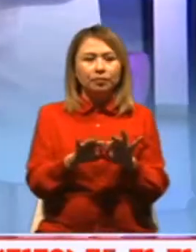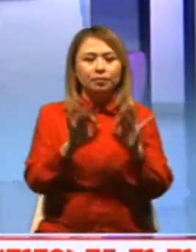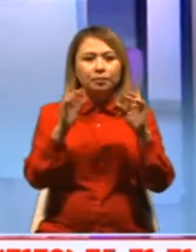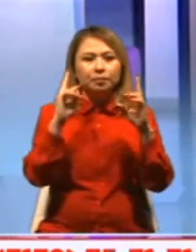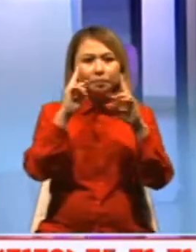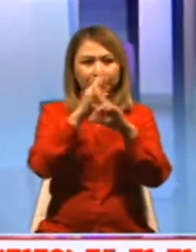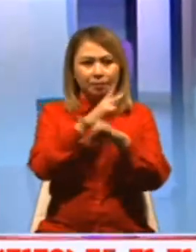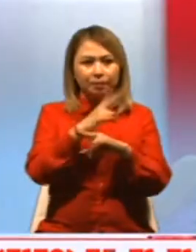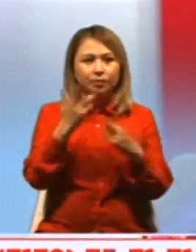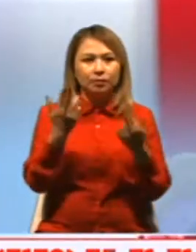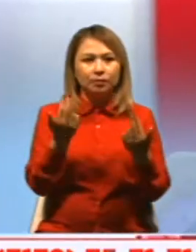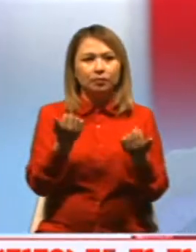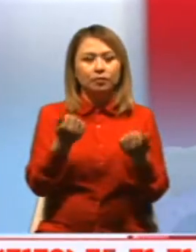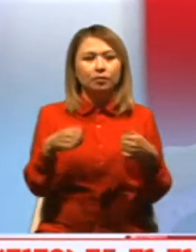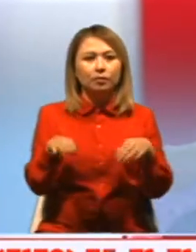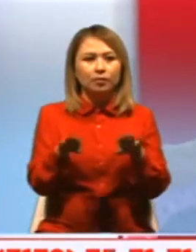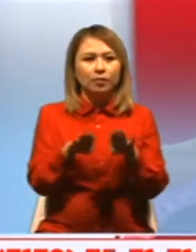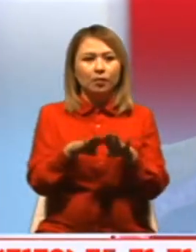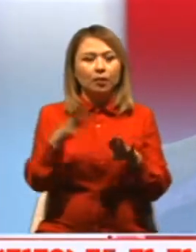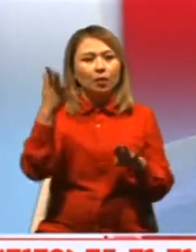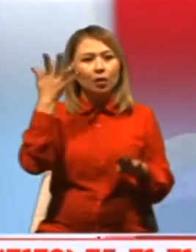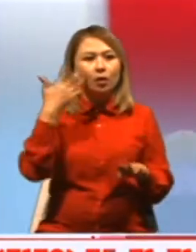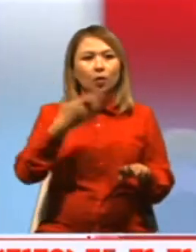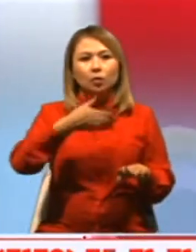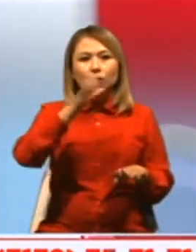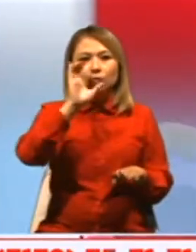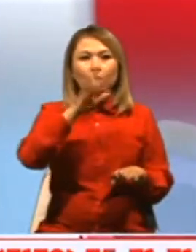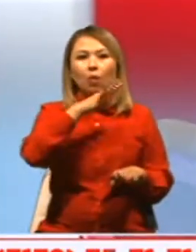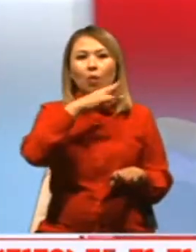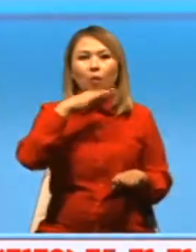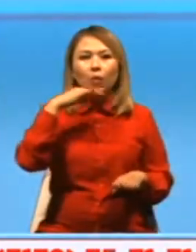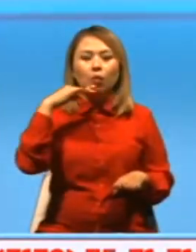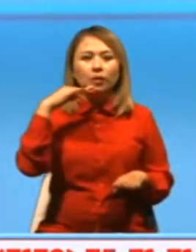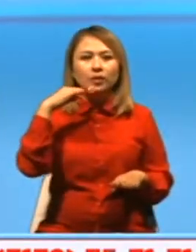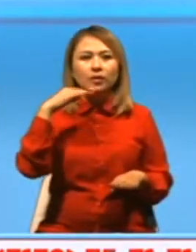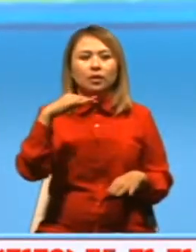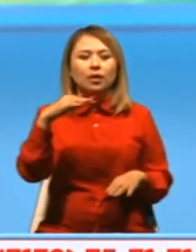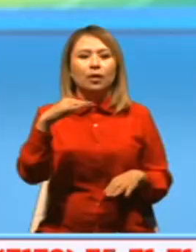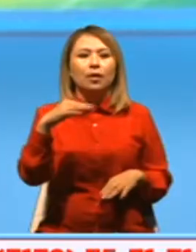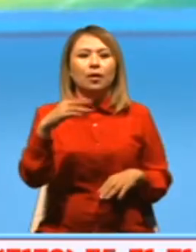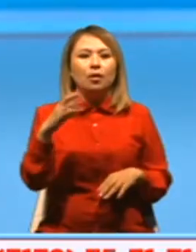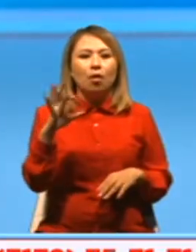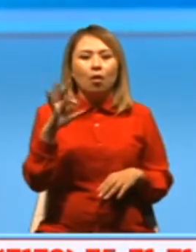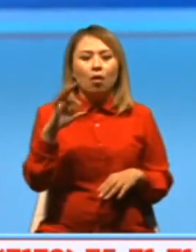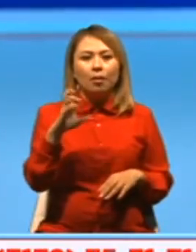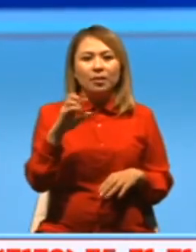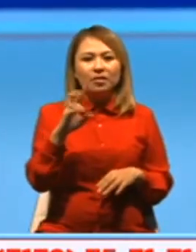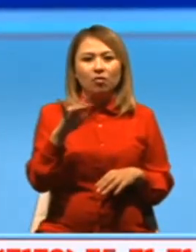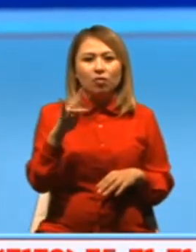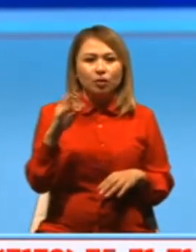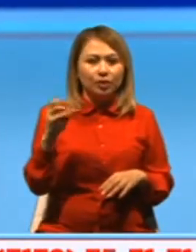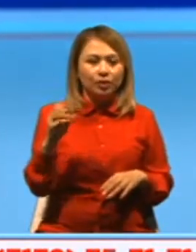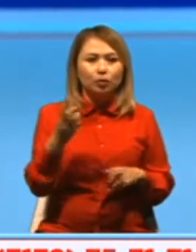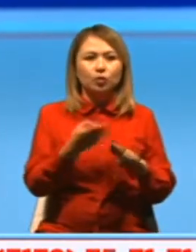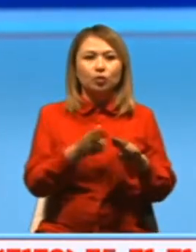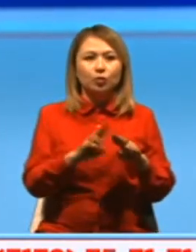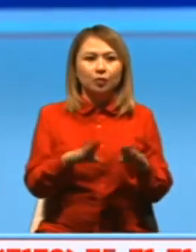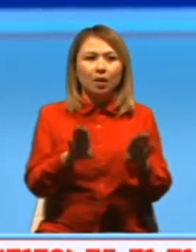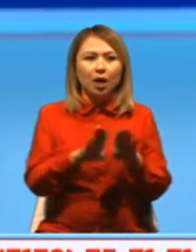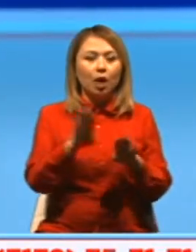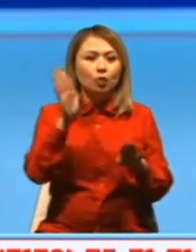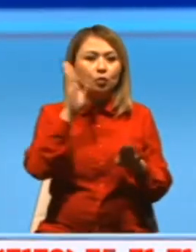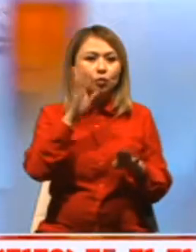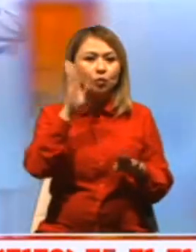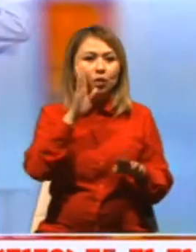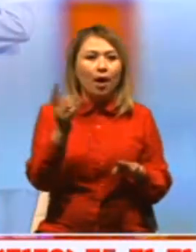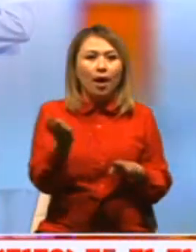бармай тұр, біздің ағзамызға? Әрине, суды көп ішеміз ғой. Яғни біз сусыздануға дейін жеткізіп тұрмыз. Ондай сигналға жеткізбеуіміз керек. Және суды аз ішкенде,